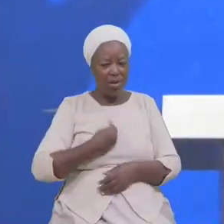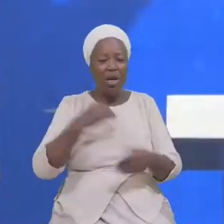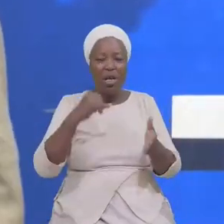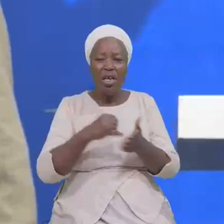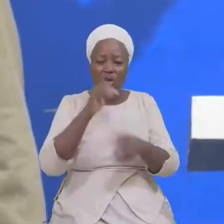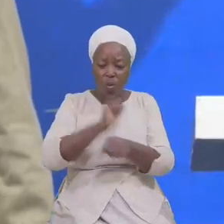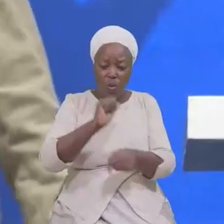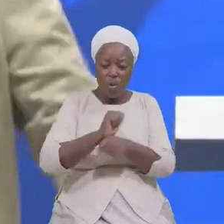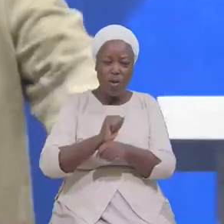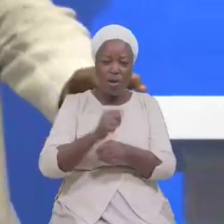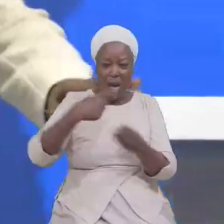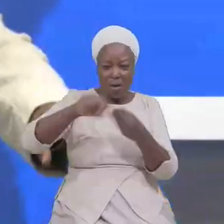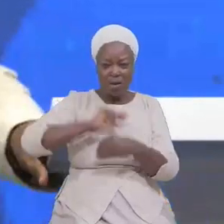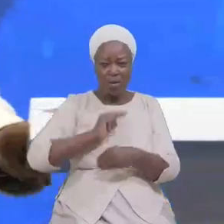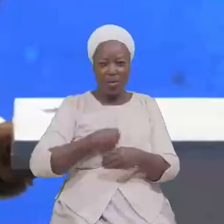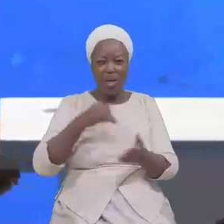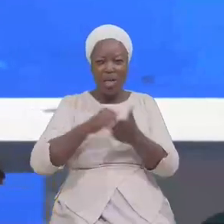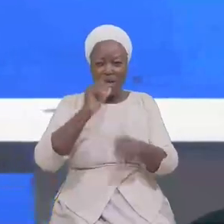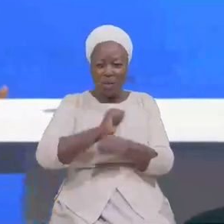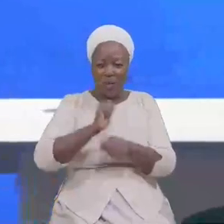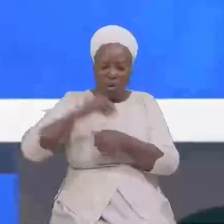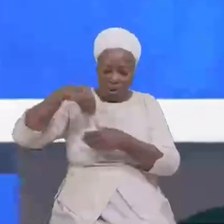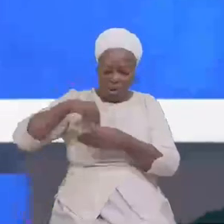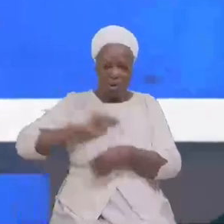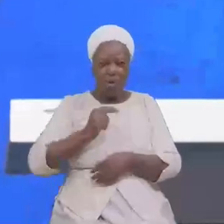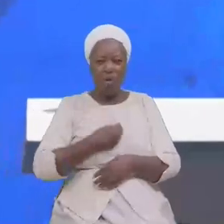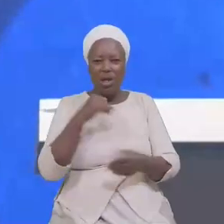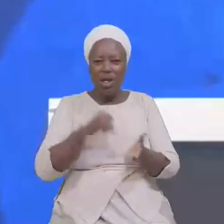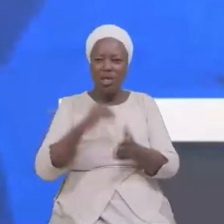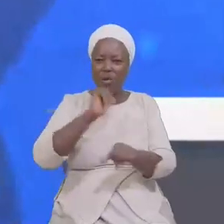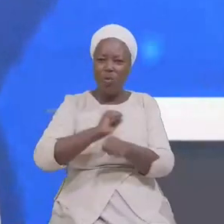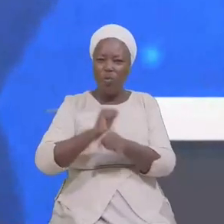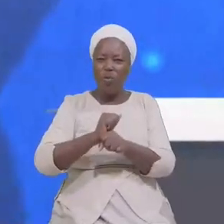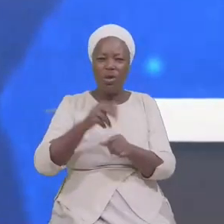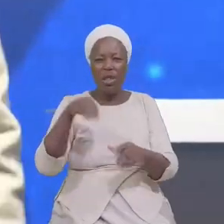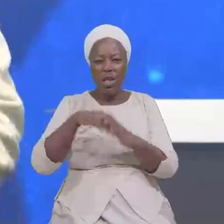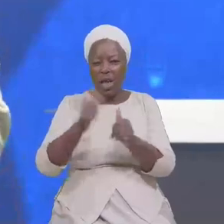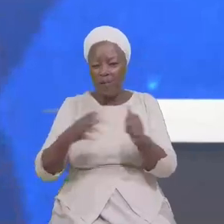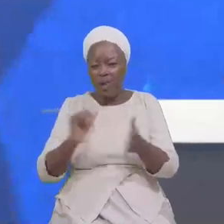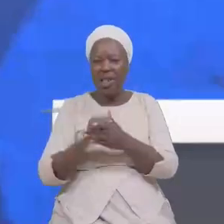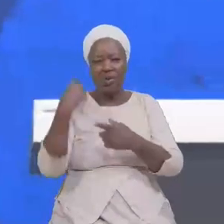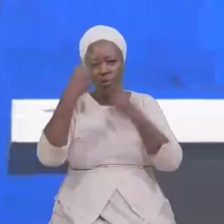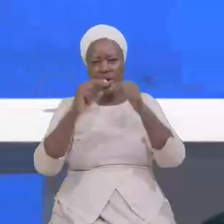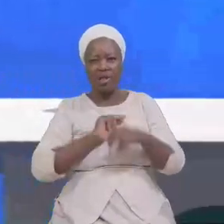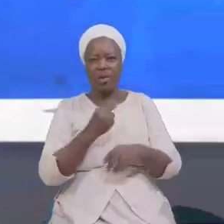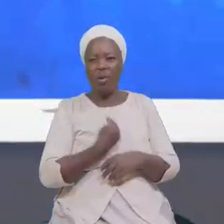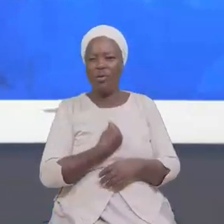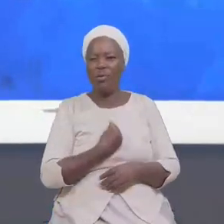agit autour de nous. Elle agit sur tout ce qui nous concerne.